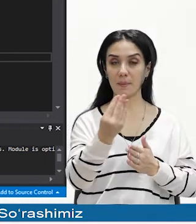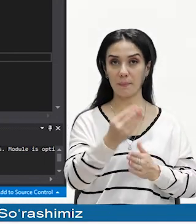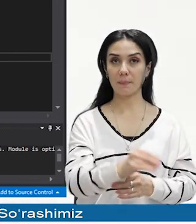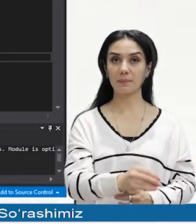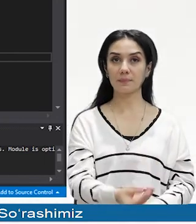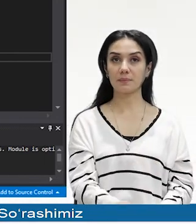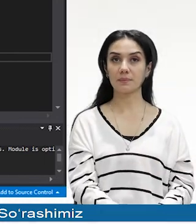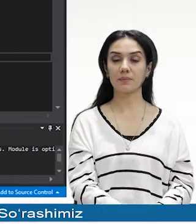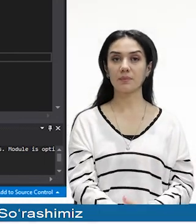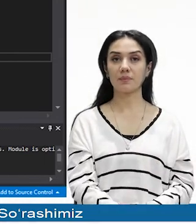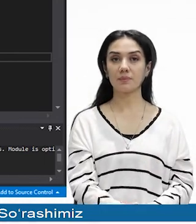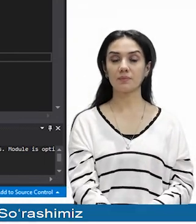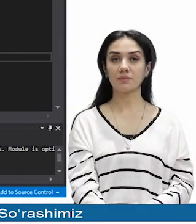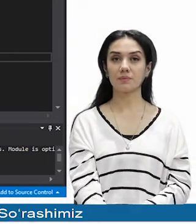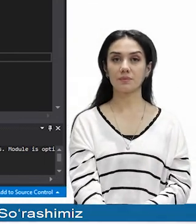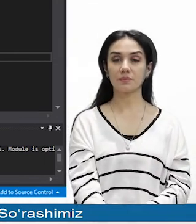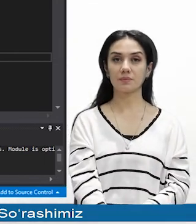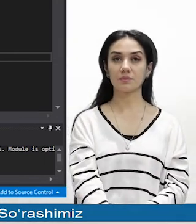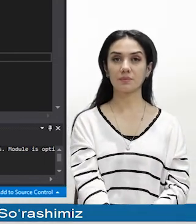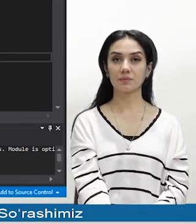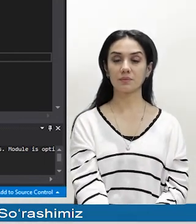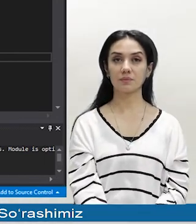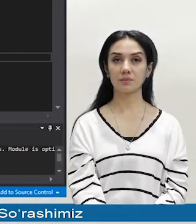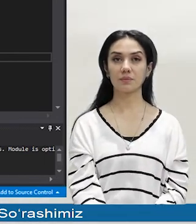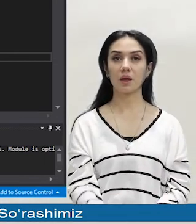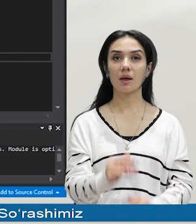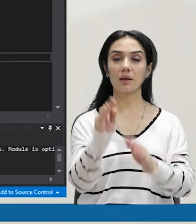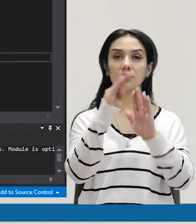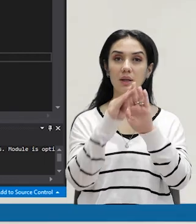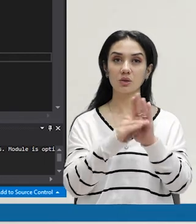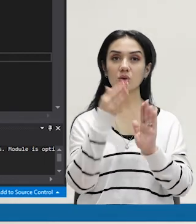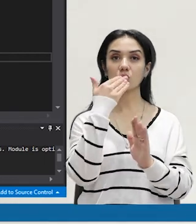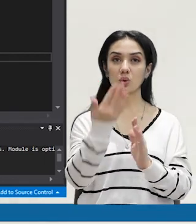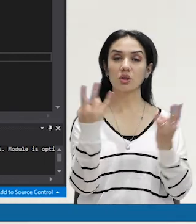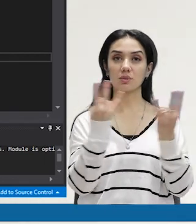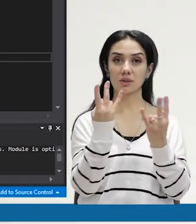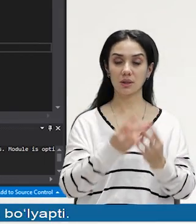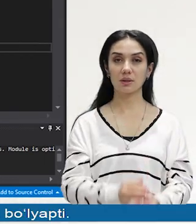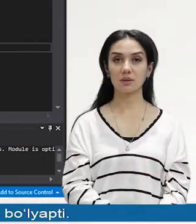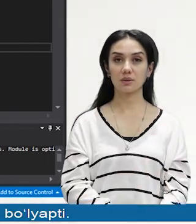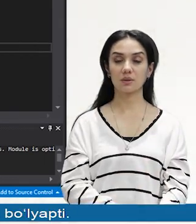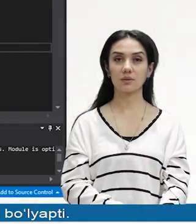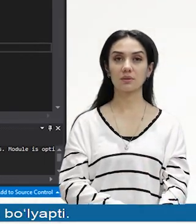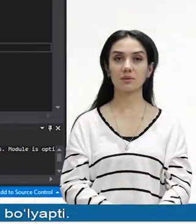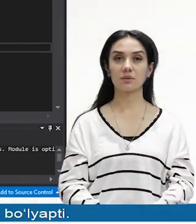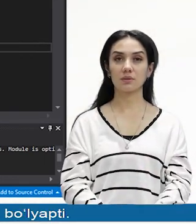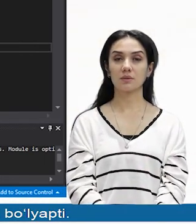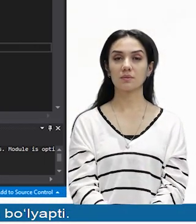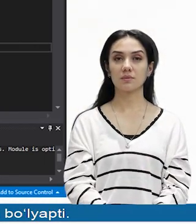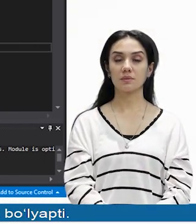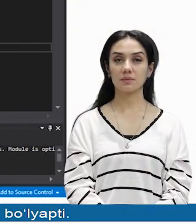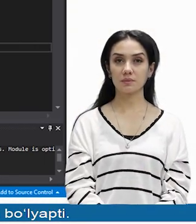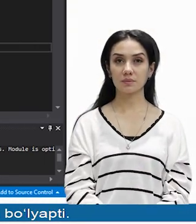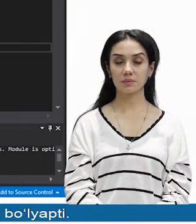degan. Ya'ni bu bizni so'rayapti, dasturdan so'rashligimiz kerak. Soraslikimiz kerak bo'ladi.